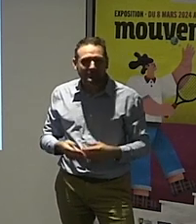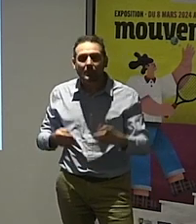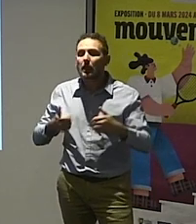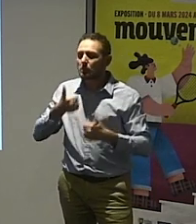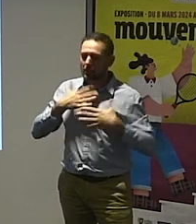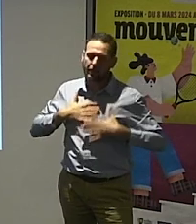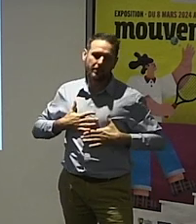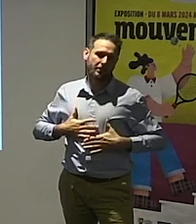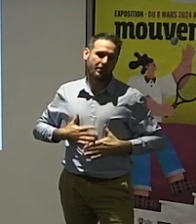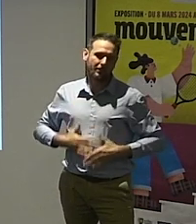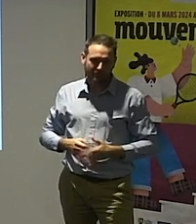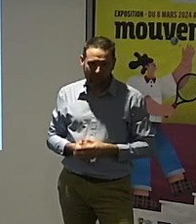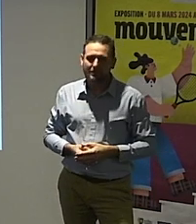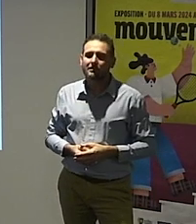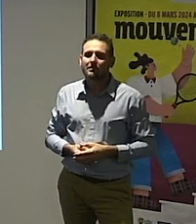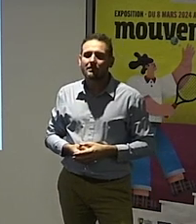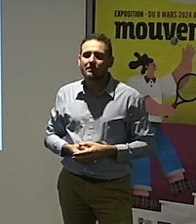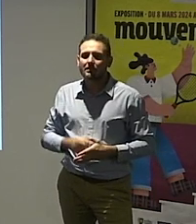Bien-être.